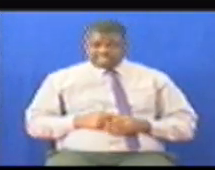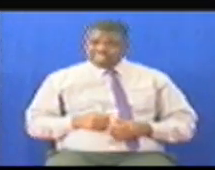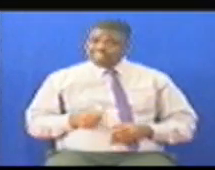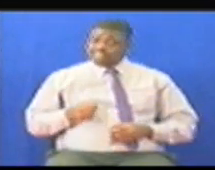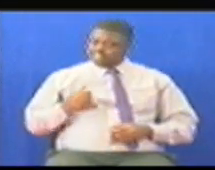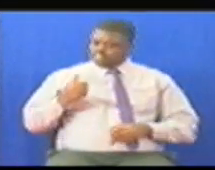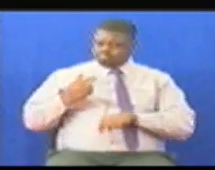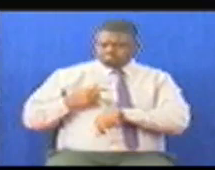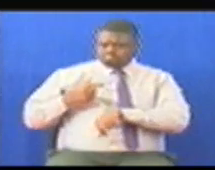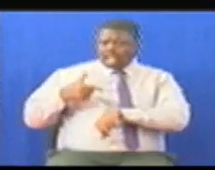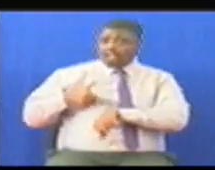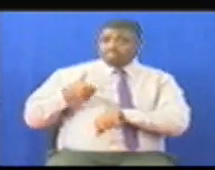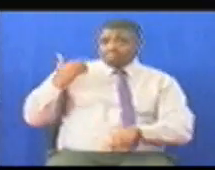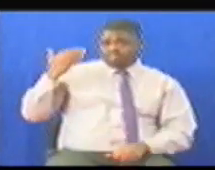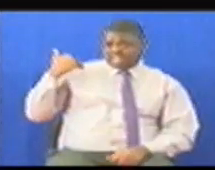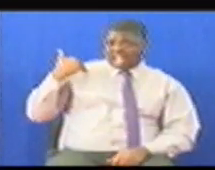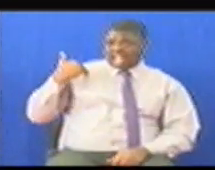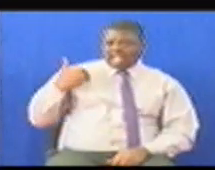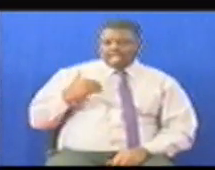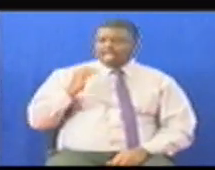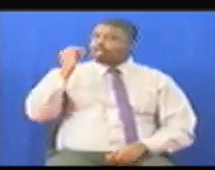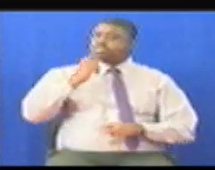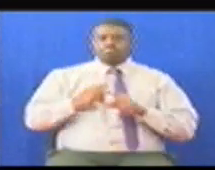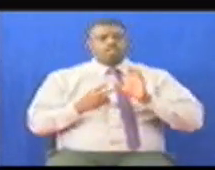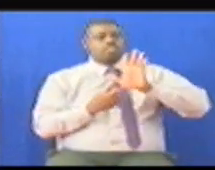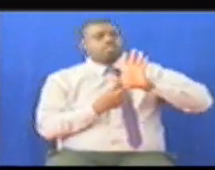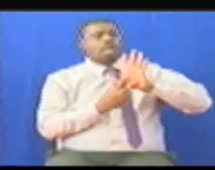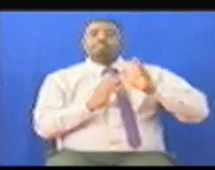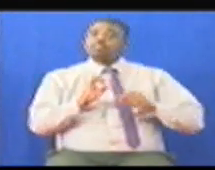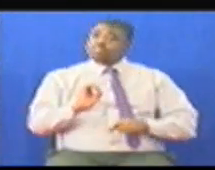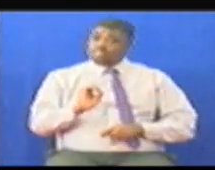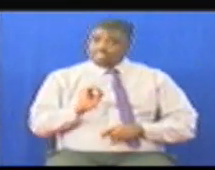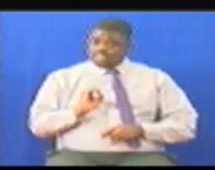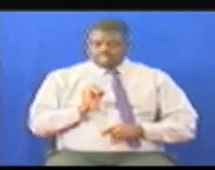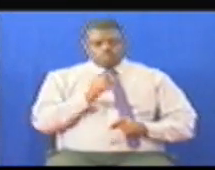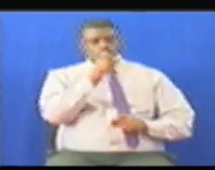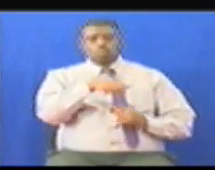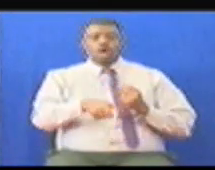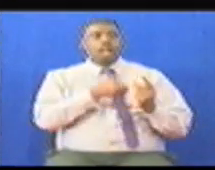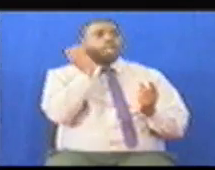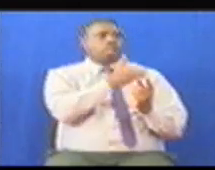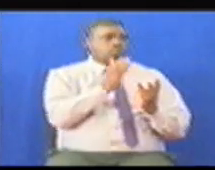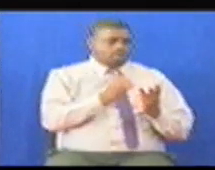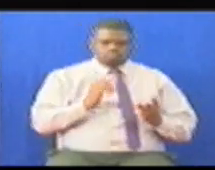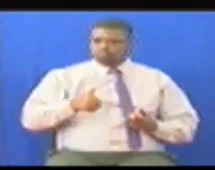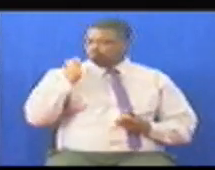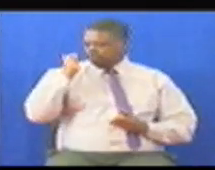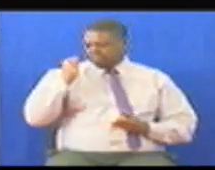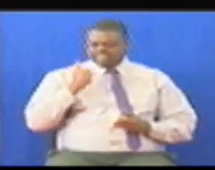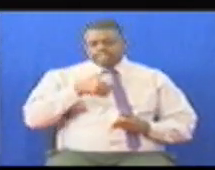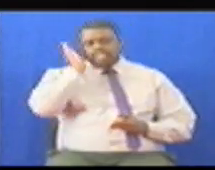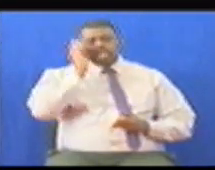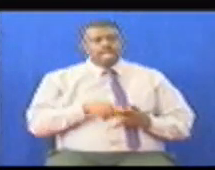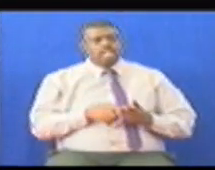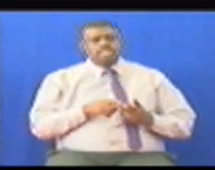awamu iliyopita tulikuwa tumefika tu 70% ya walengwa. Juzi serikali ya Rais John Pombe Joseph Magufuli